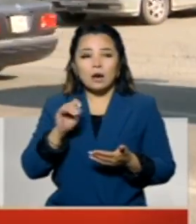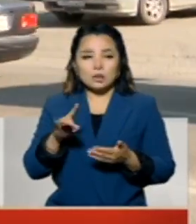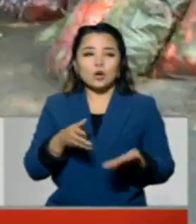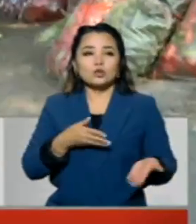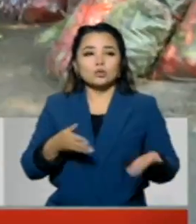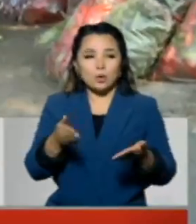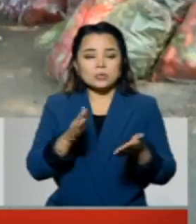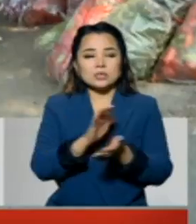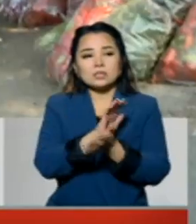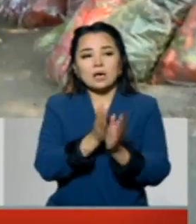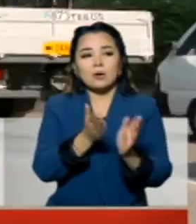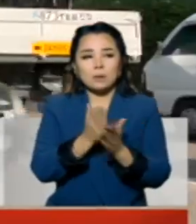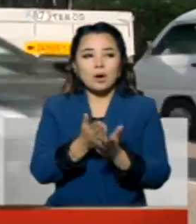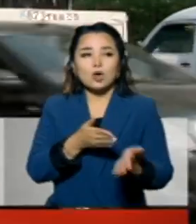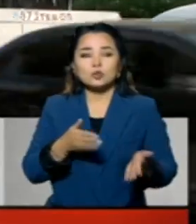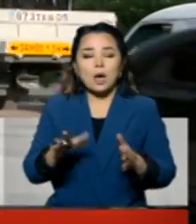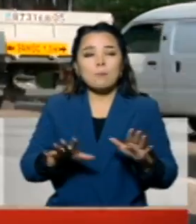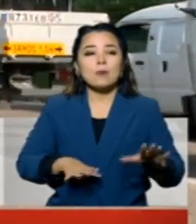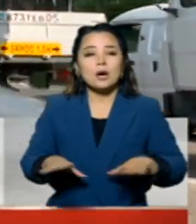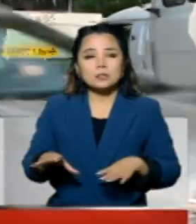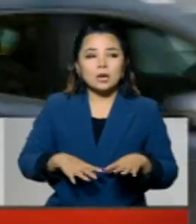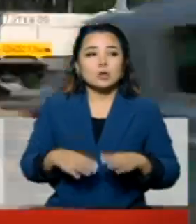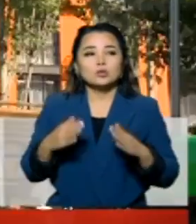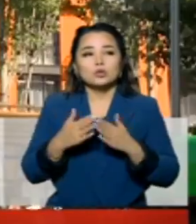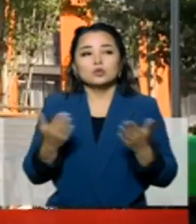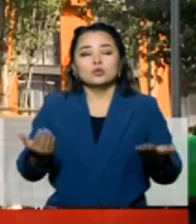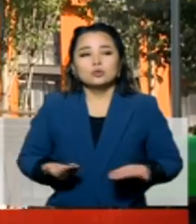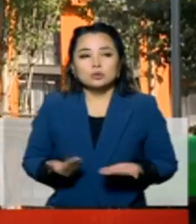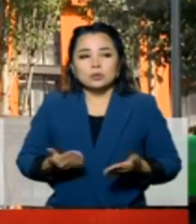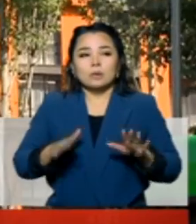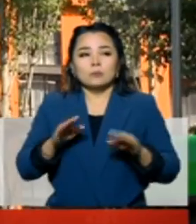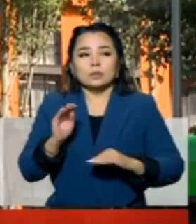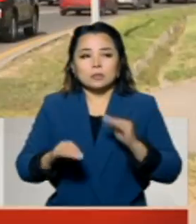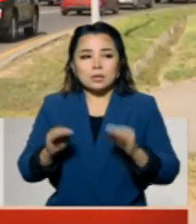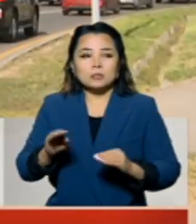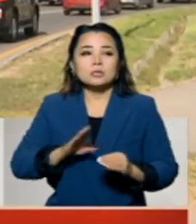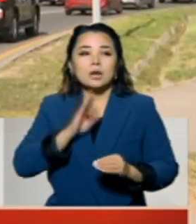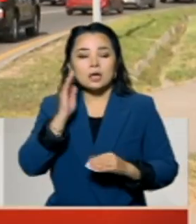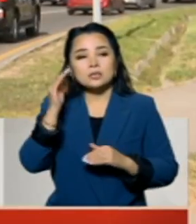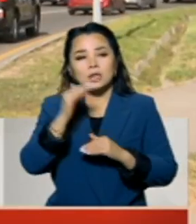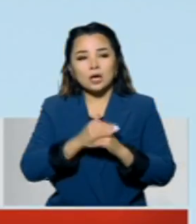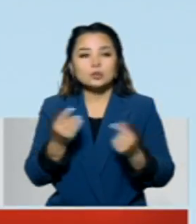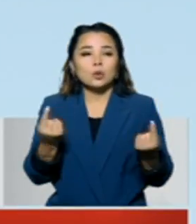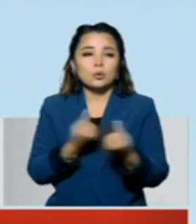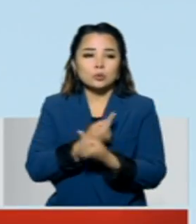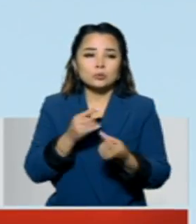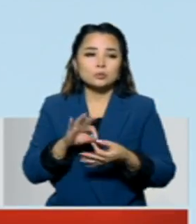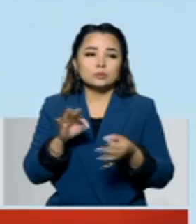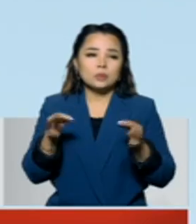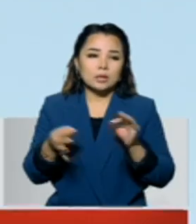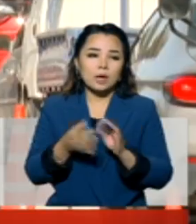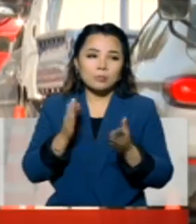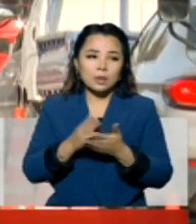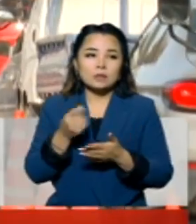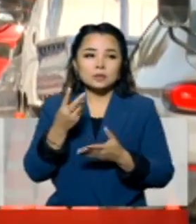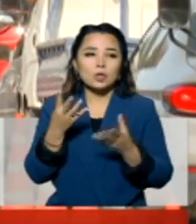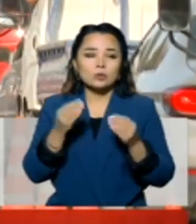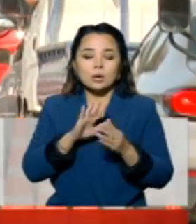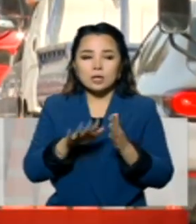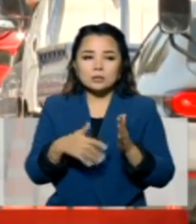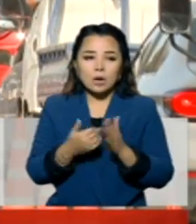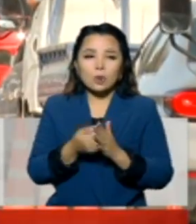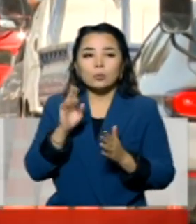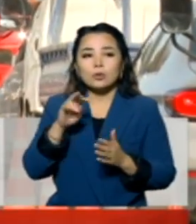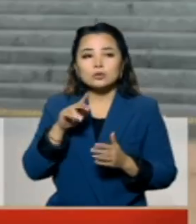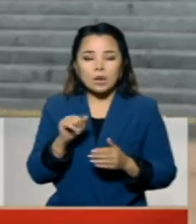да тым тар. Трасса бойында базар бірнеше тұрғын үй кешені орналасқан. Таңертең кешке қозғалыс қиын. Оның үстіне бірнеше күннен бері